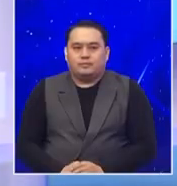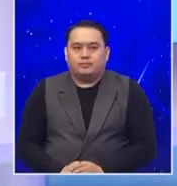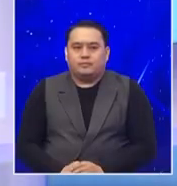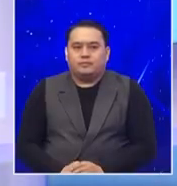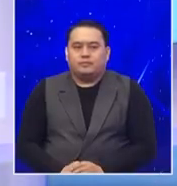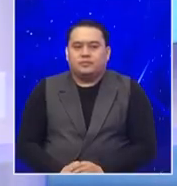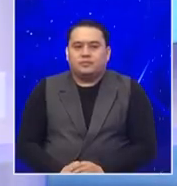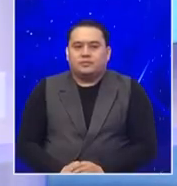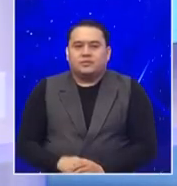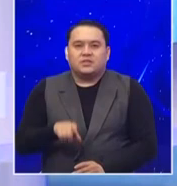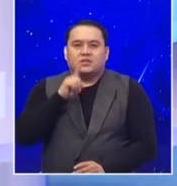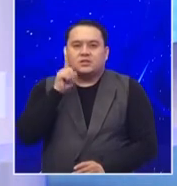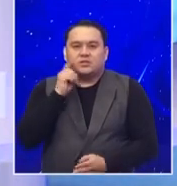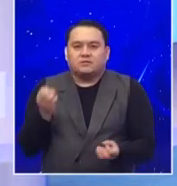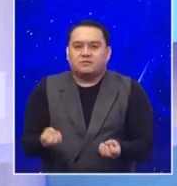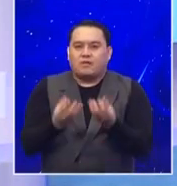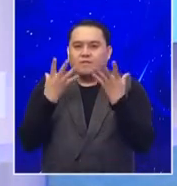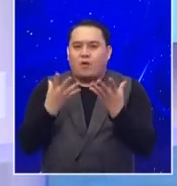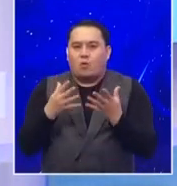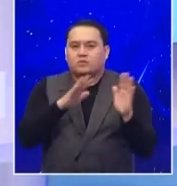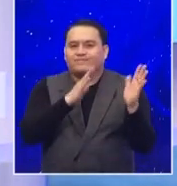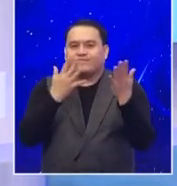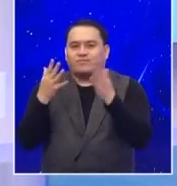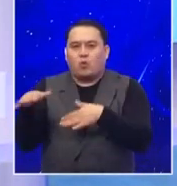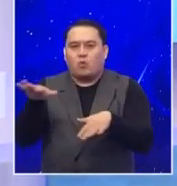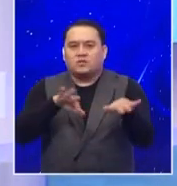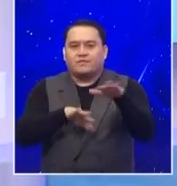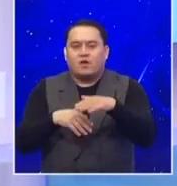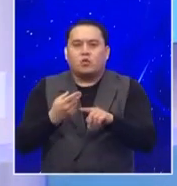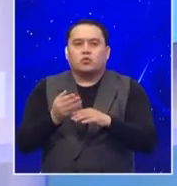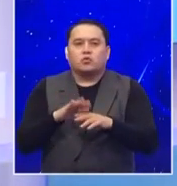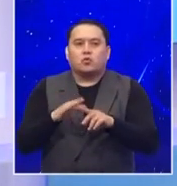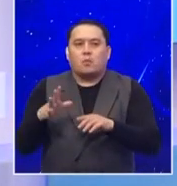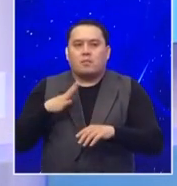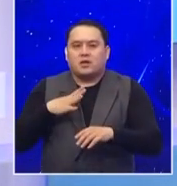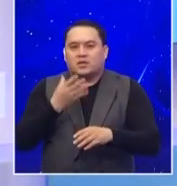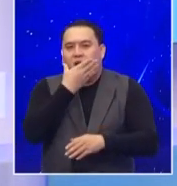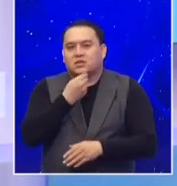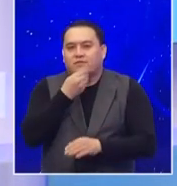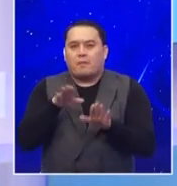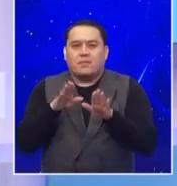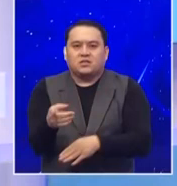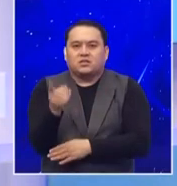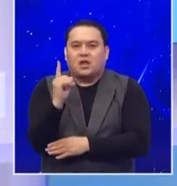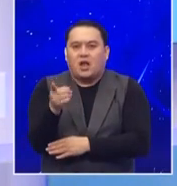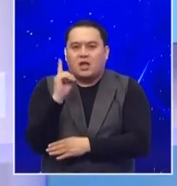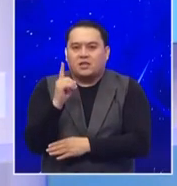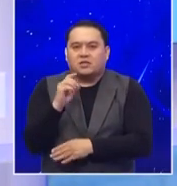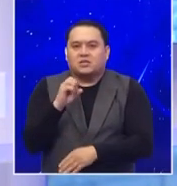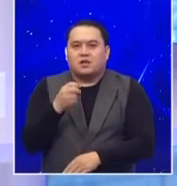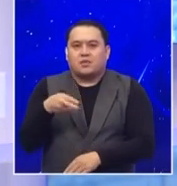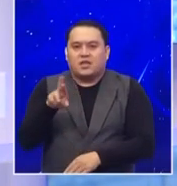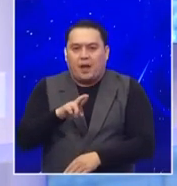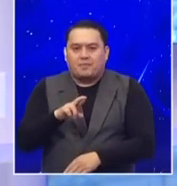Изумрудные воды озера Подпецка, обрамленные холмами и фермерскими домами, когда-то были живописным местом рыбалки в Западной Сербии.